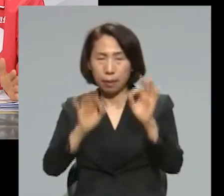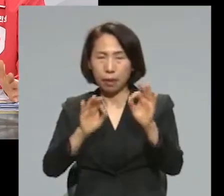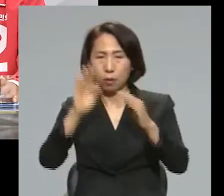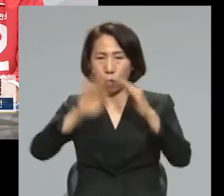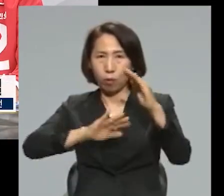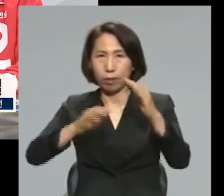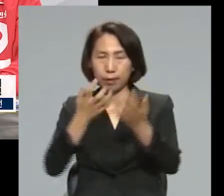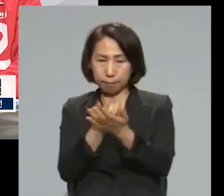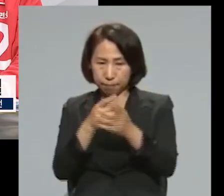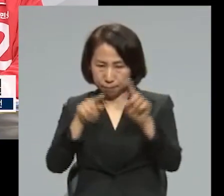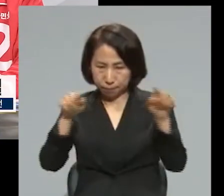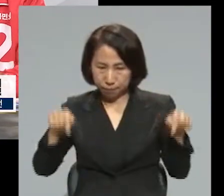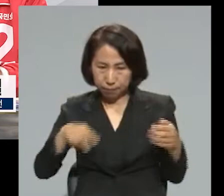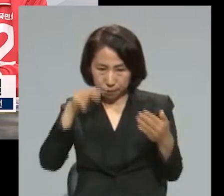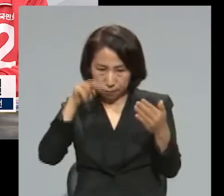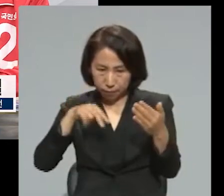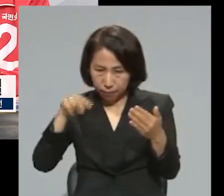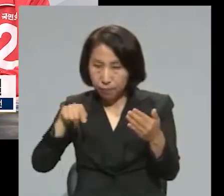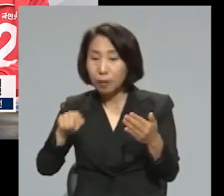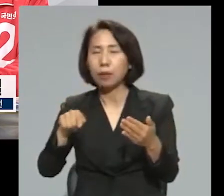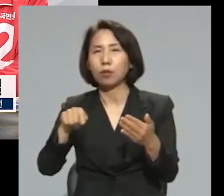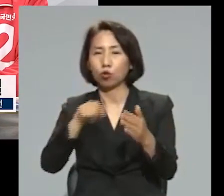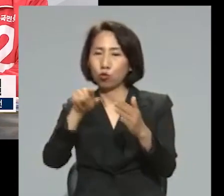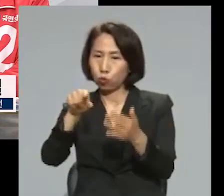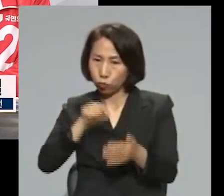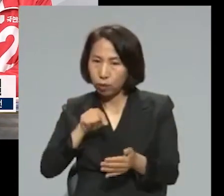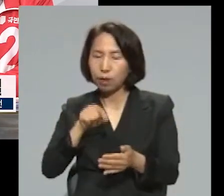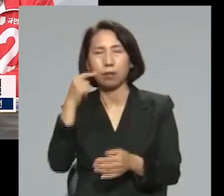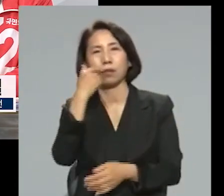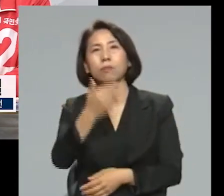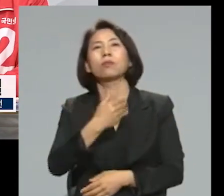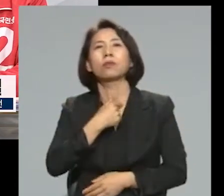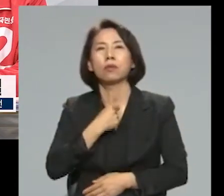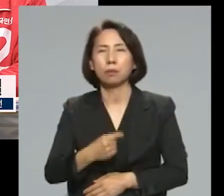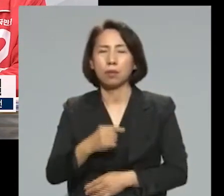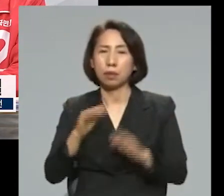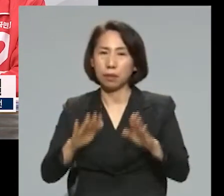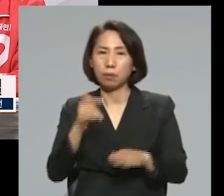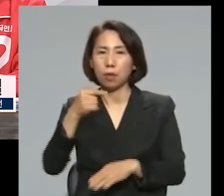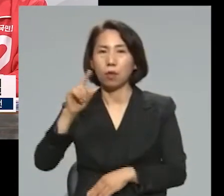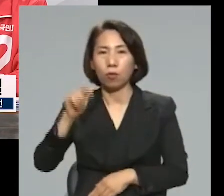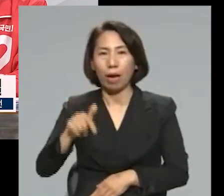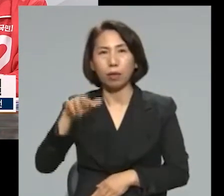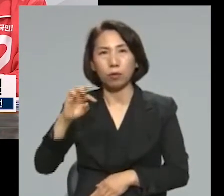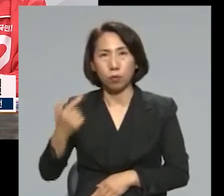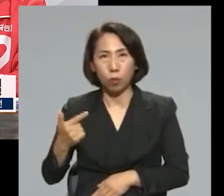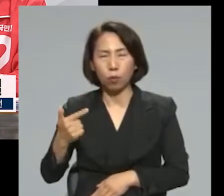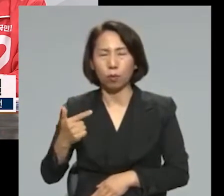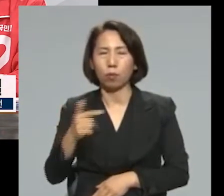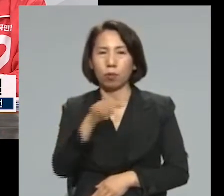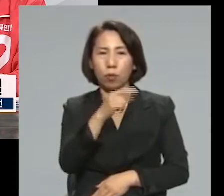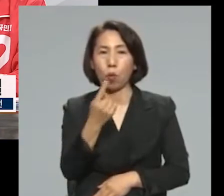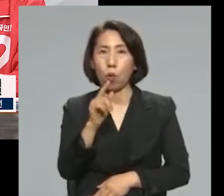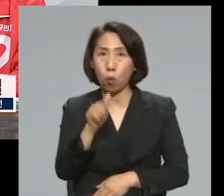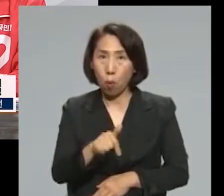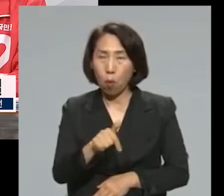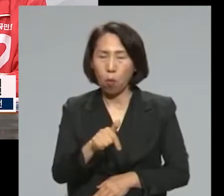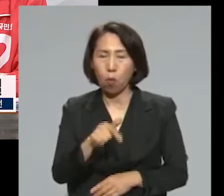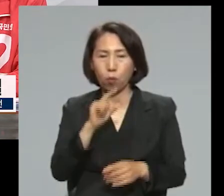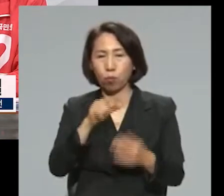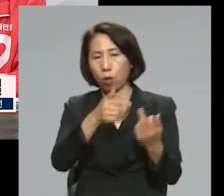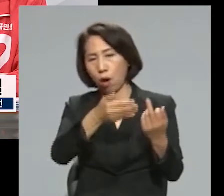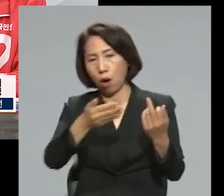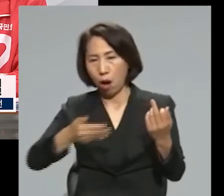있는 내용에 대해서 내가 질의를 하겠습니다. 현재 곽촌, 노공, 낙동강 고수부지 30만 평